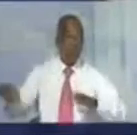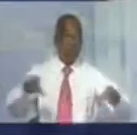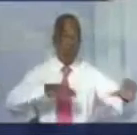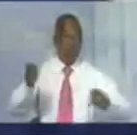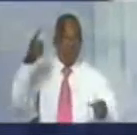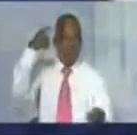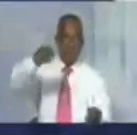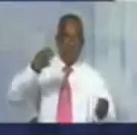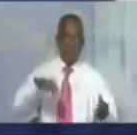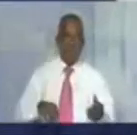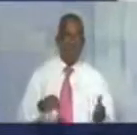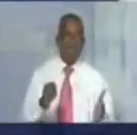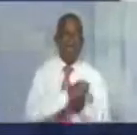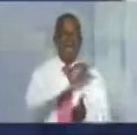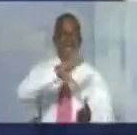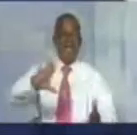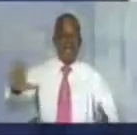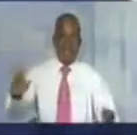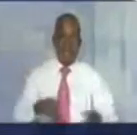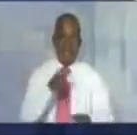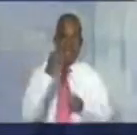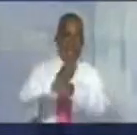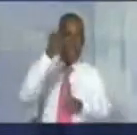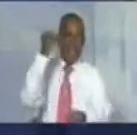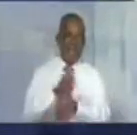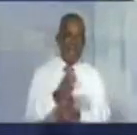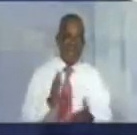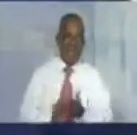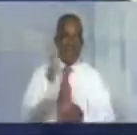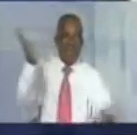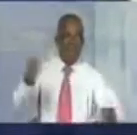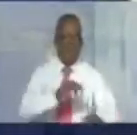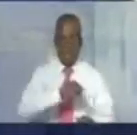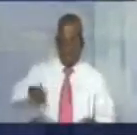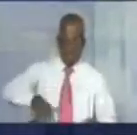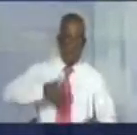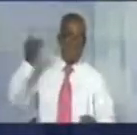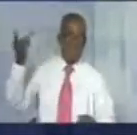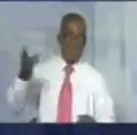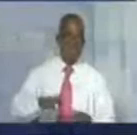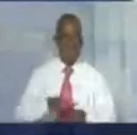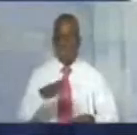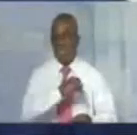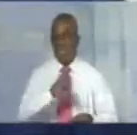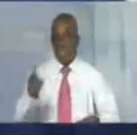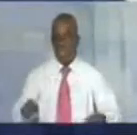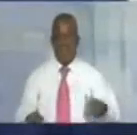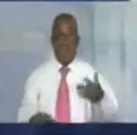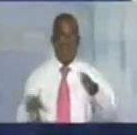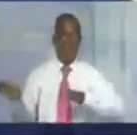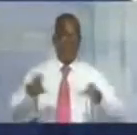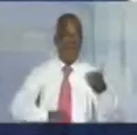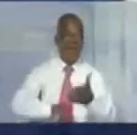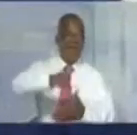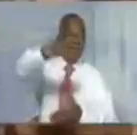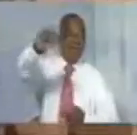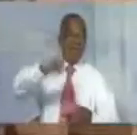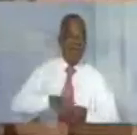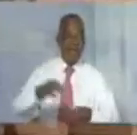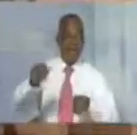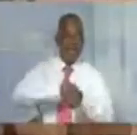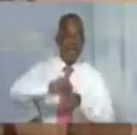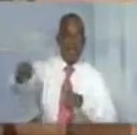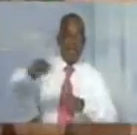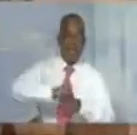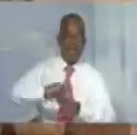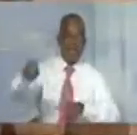quoi comme moyen pour arriver à relever ça? La sensibilisation et les séminaires et la